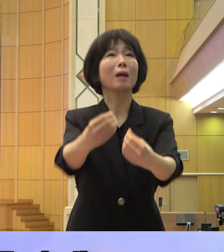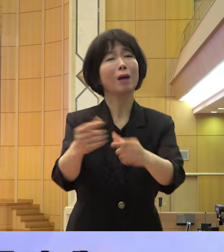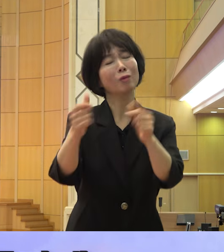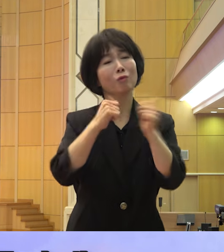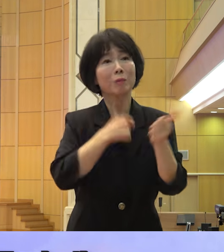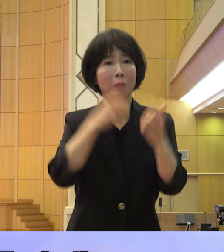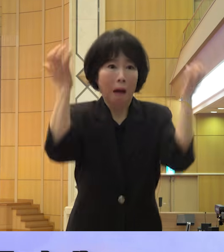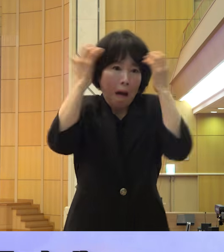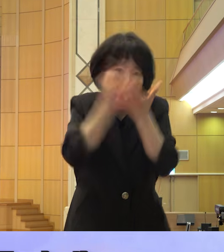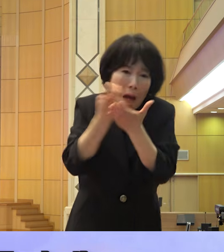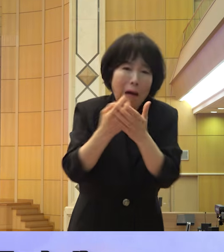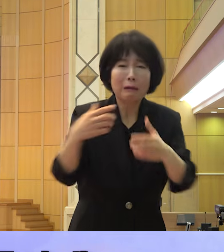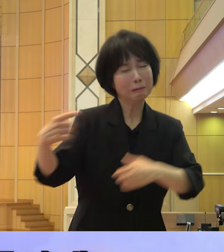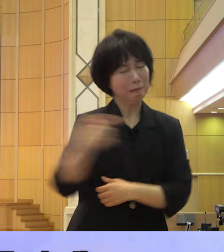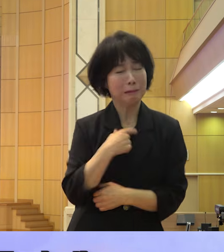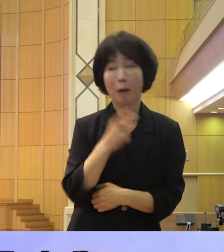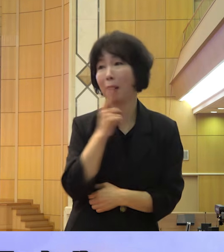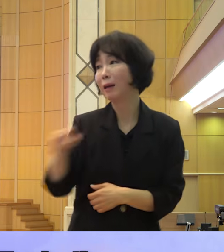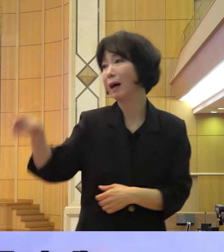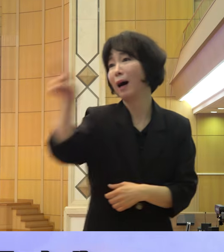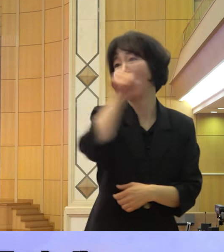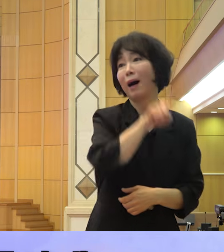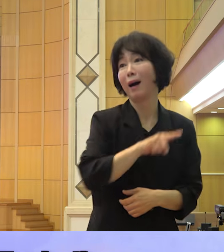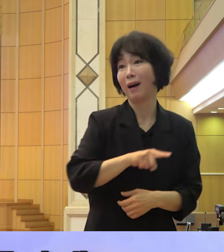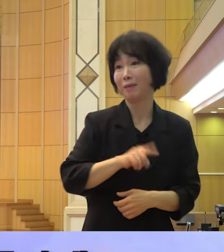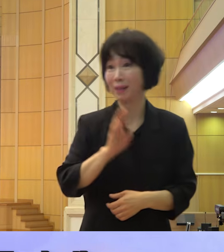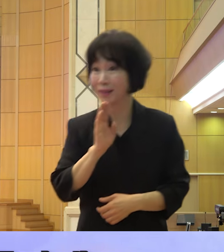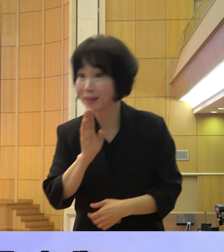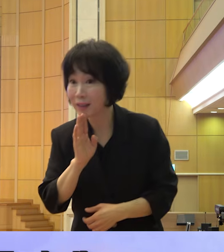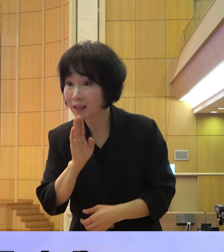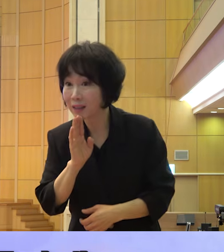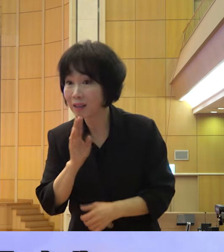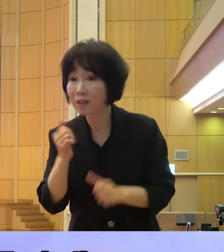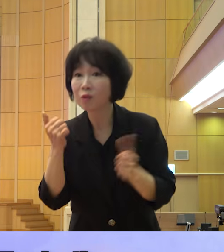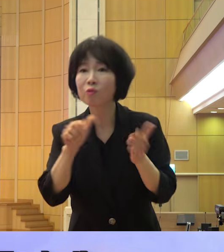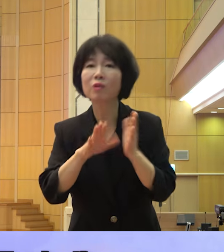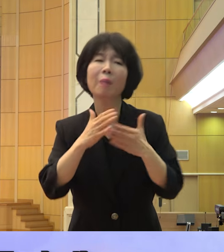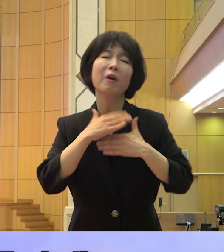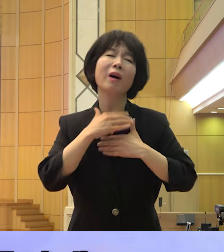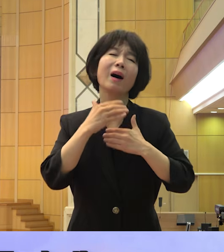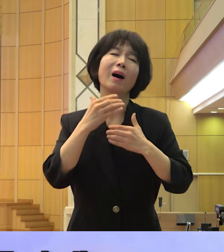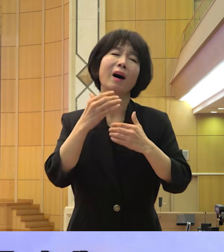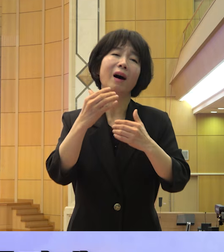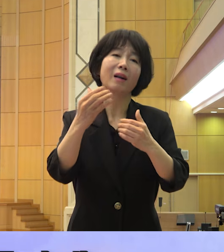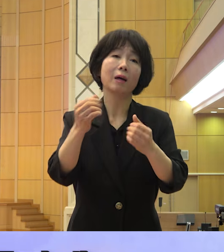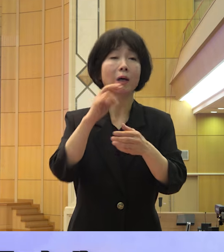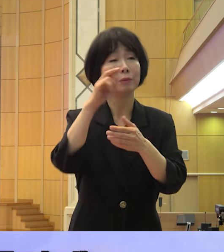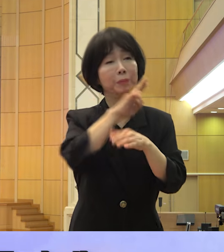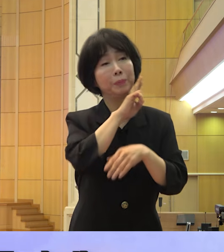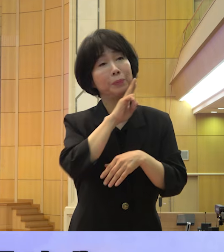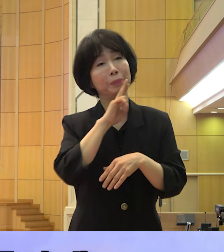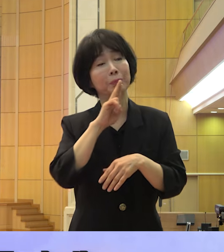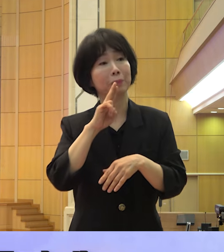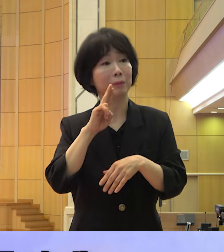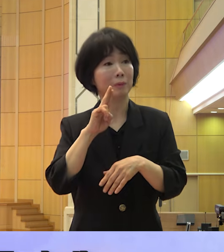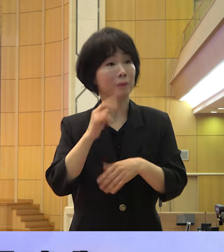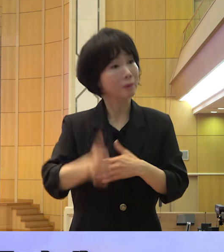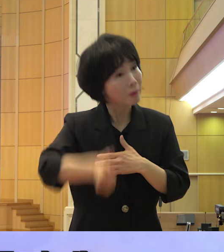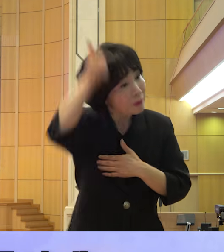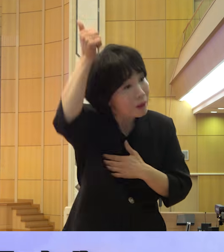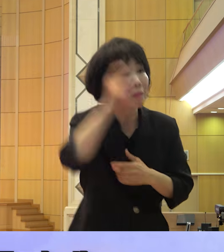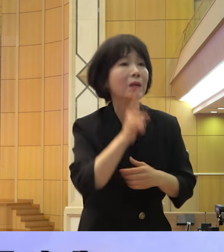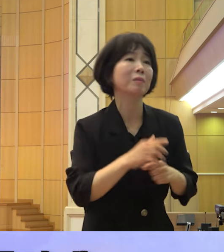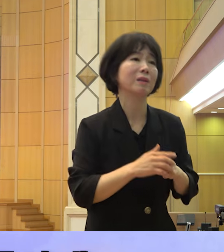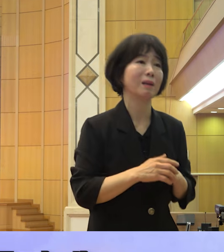봐라. 죽게 되면 다 편하게 돌아가셔서 편하길 바라는 거지 죽을 때 그렇게 고생하고 죽을 사람이 누가